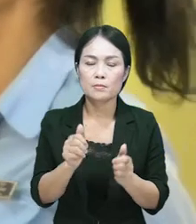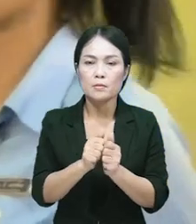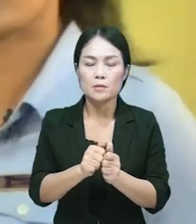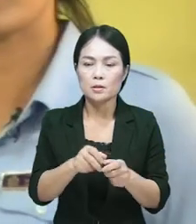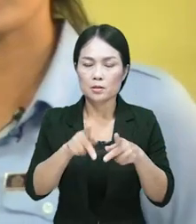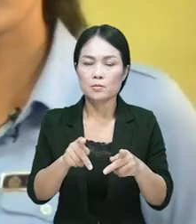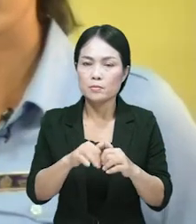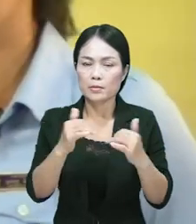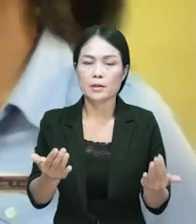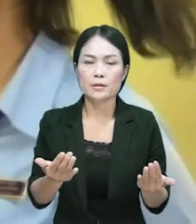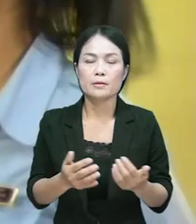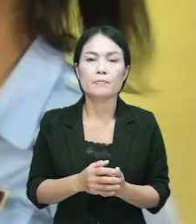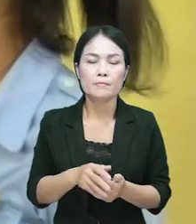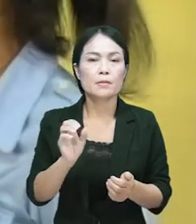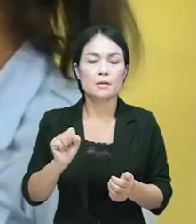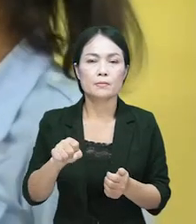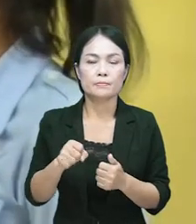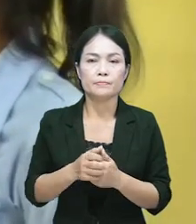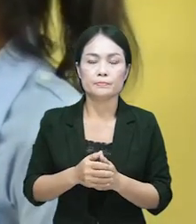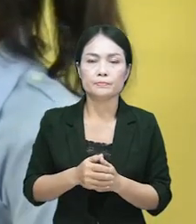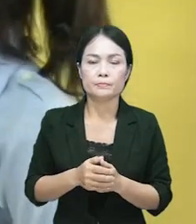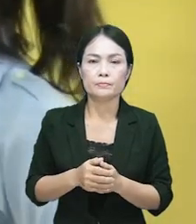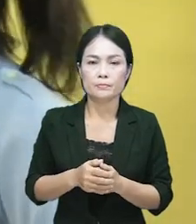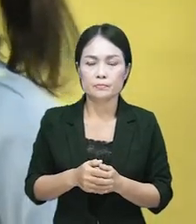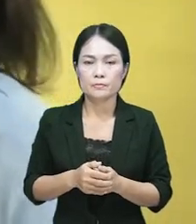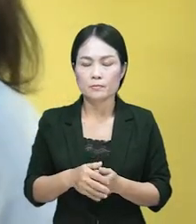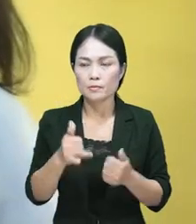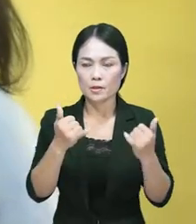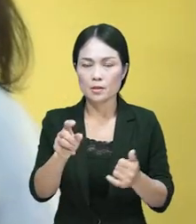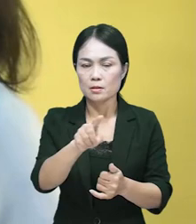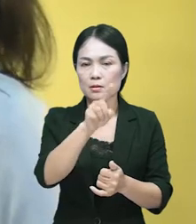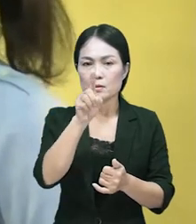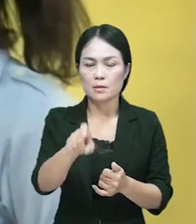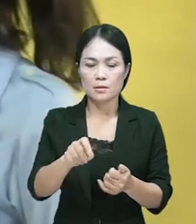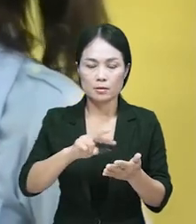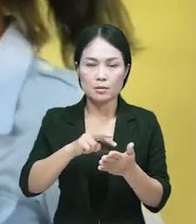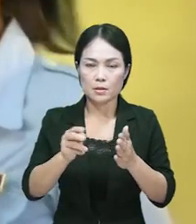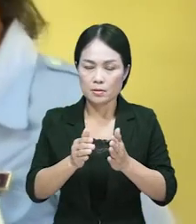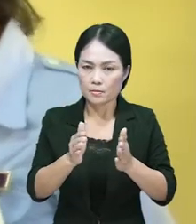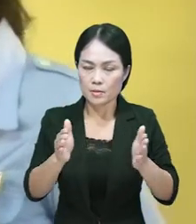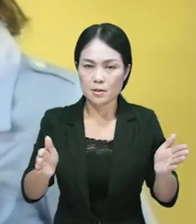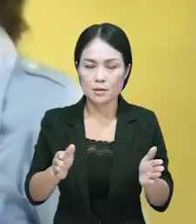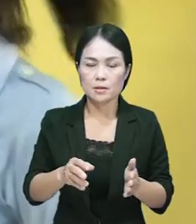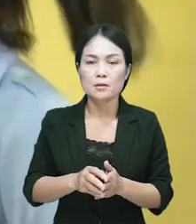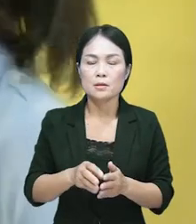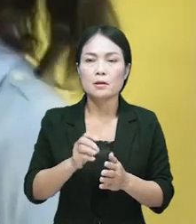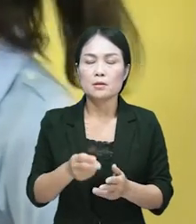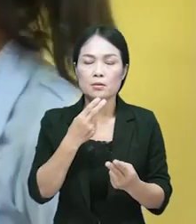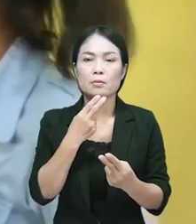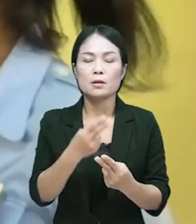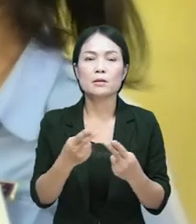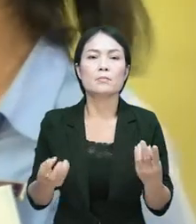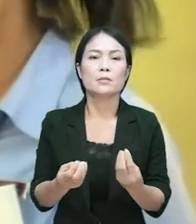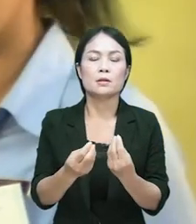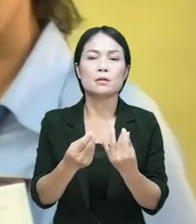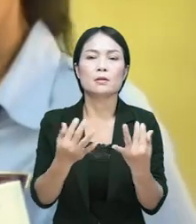ចចានេះគឺជាសំណួរមួយដែលមាននៃទូលំទូលាយបន្តិចណាកូនណាអាចមានចម្លើយចេញមកច្